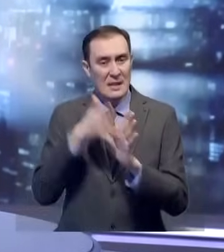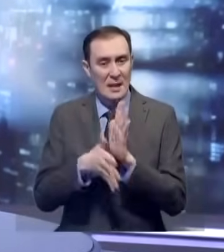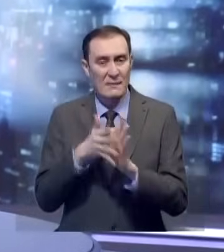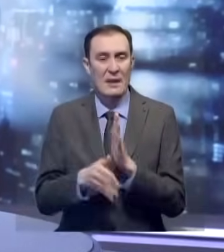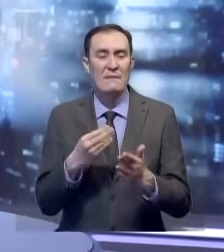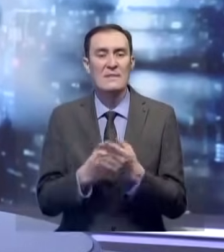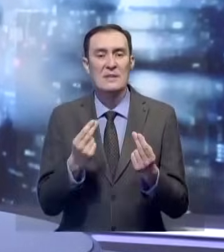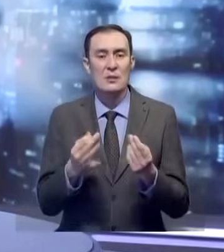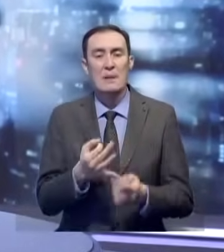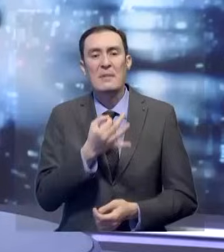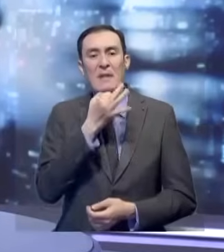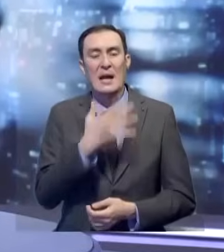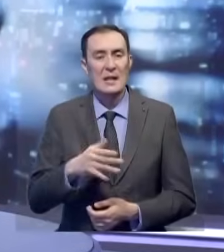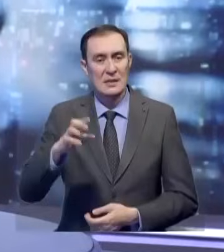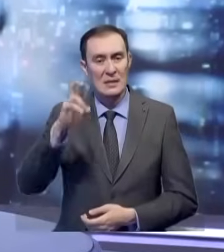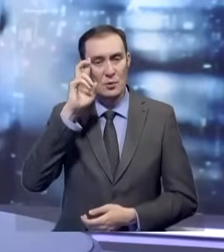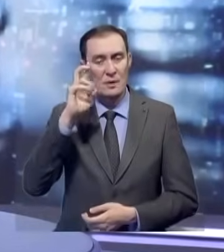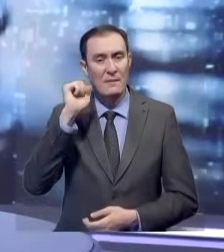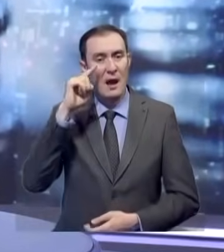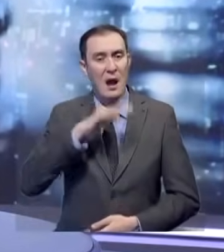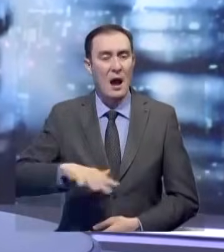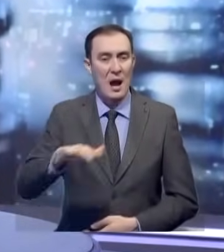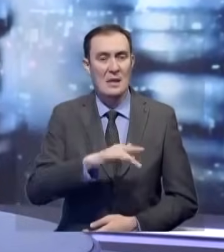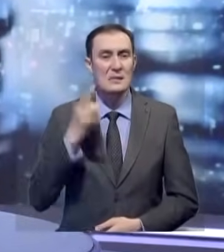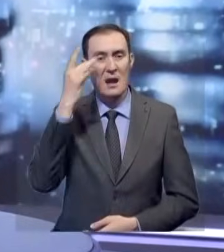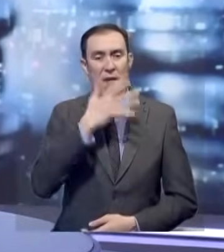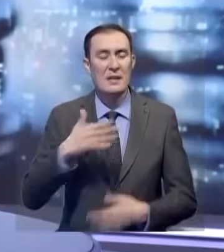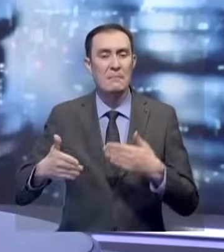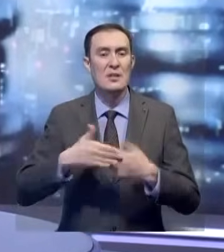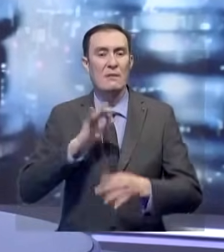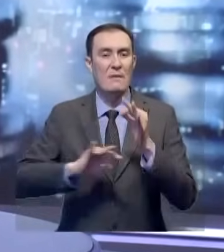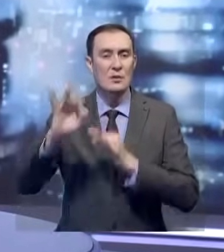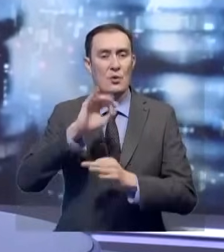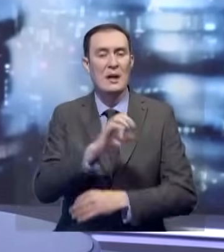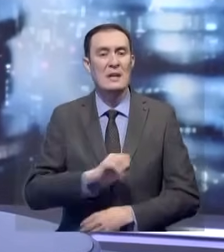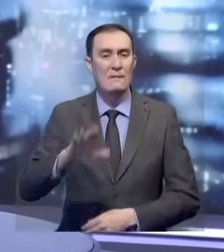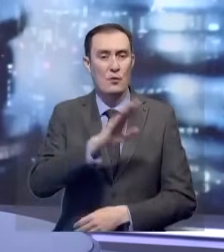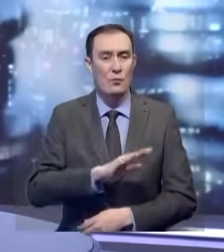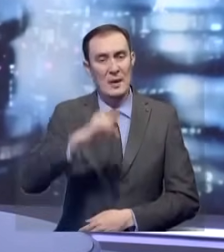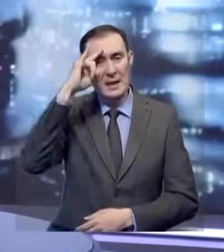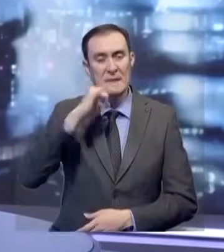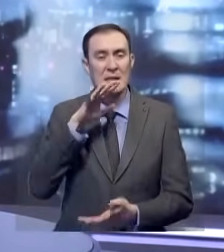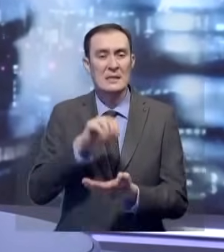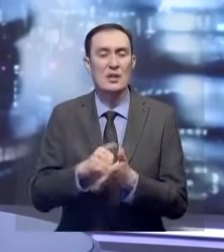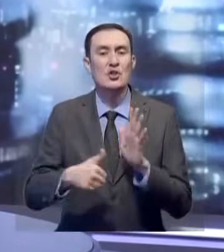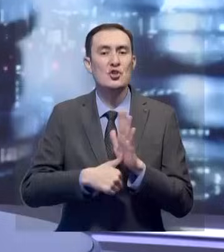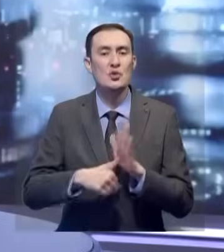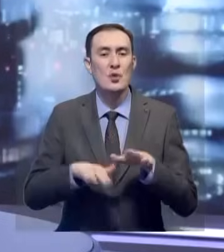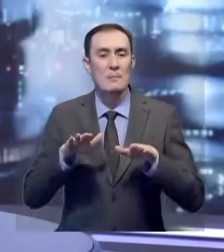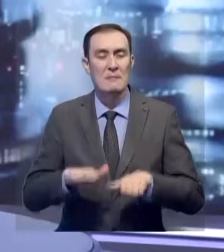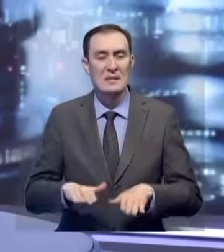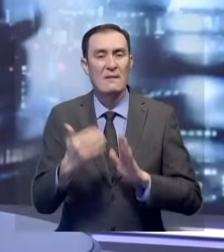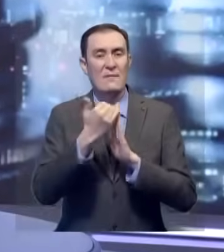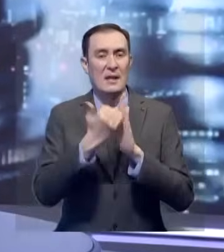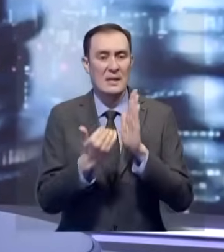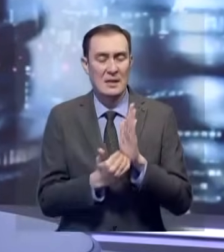провели исследование инвестиционной привлекательности стран Азии, Африки, Ближнего Востока и Европы. Казахстан занял 6-е